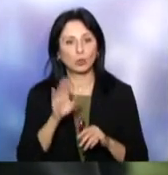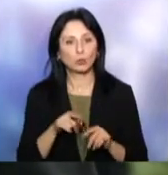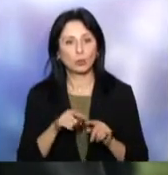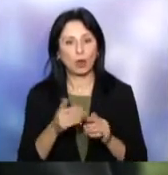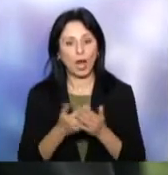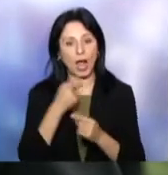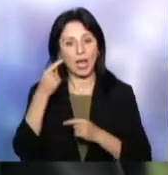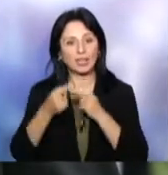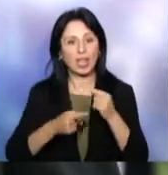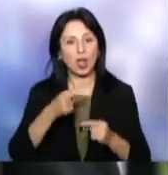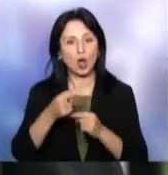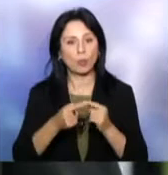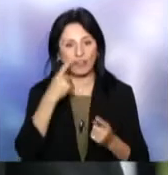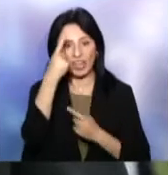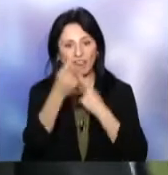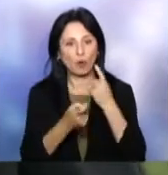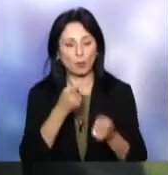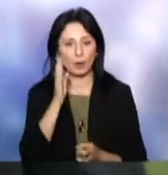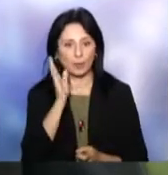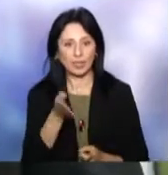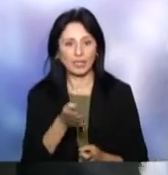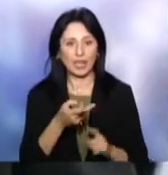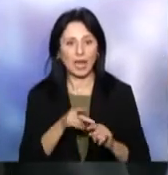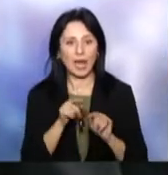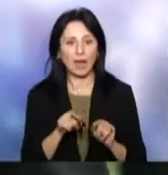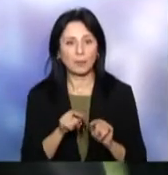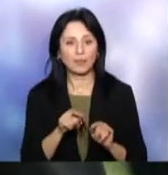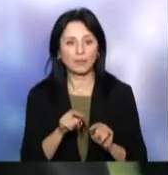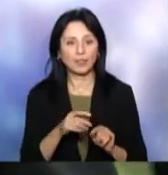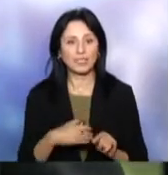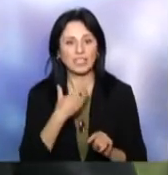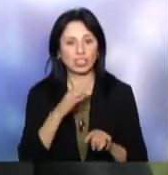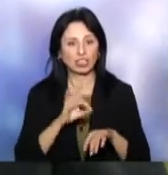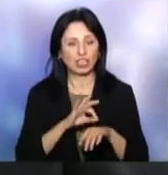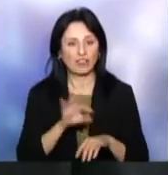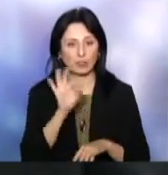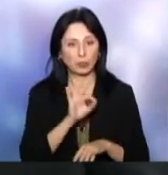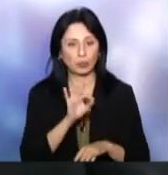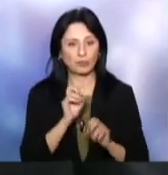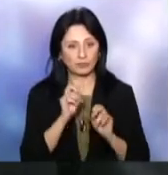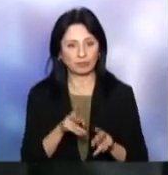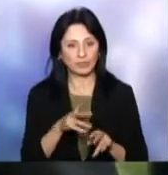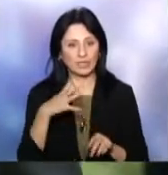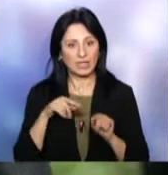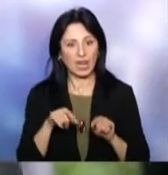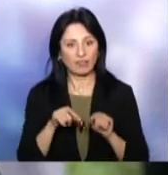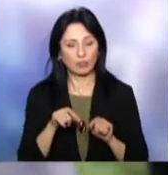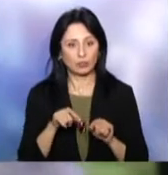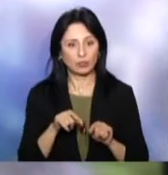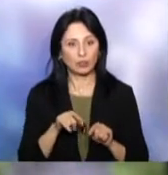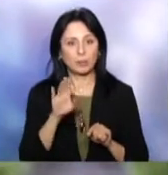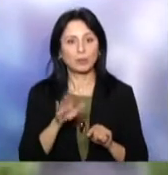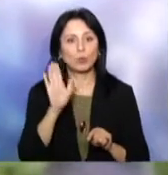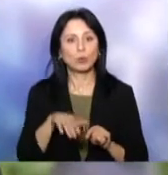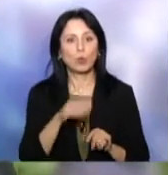ახალი თაობა, რაც უფრო ინფორმირებული იქნებიან ამ საშიში დაავადების შესახებ, განსაკუთრებით საქართველოში, მით